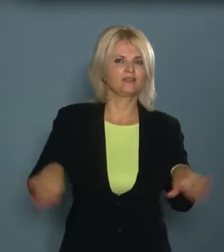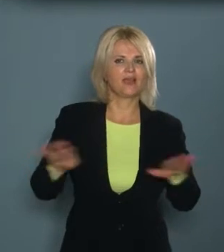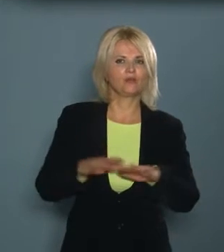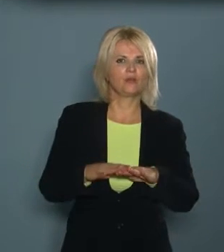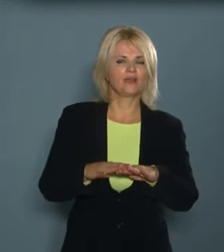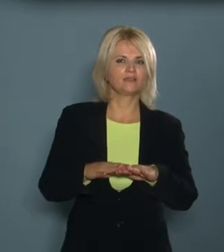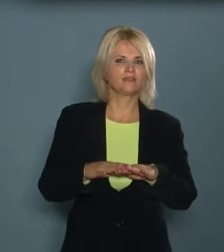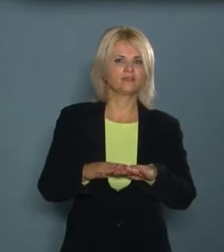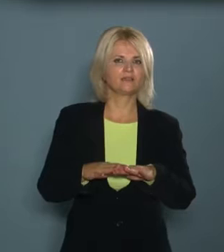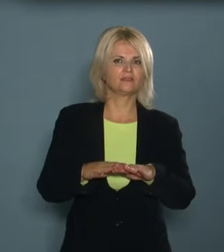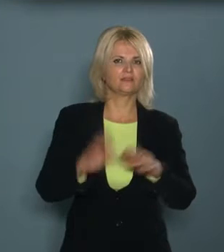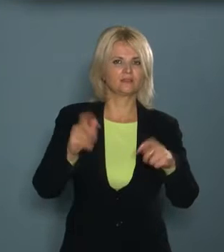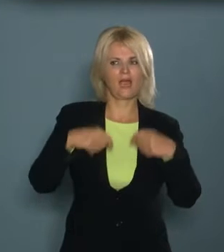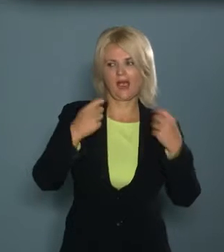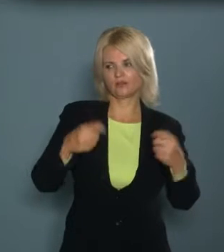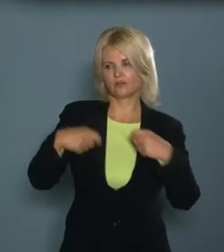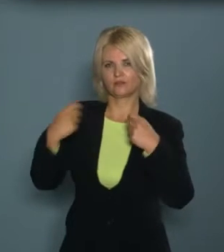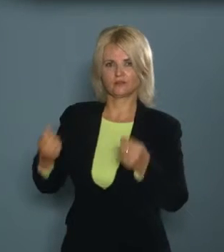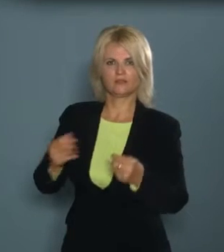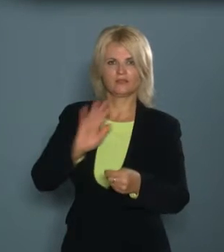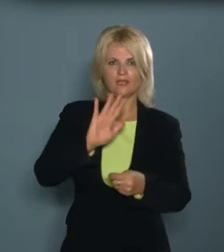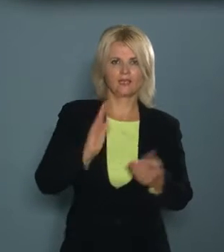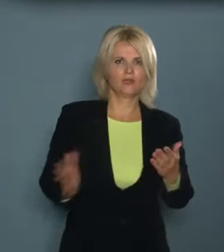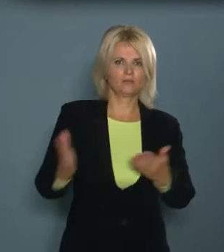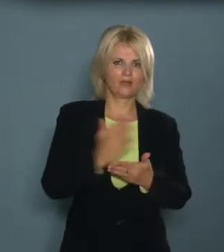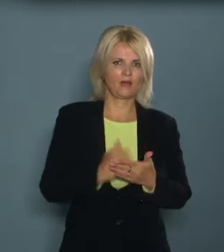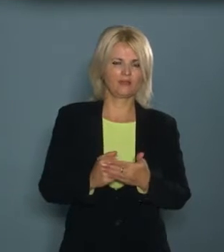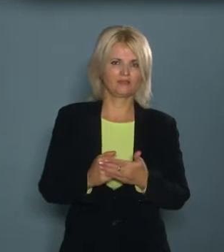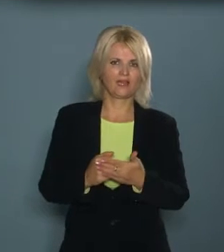területek, ahol átadjuk nekik behajtásra,